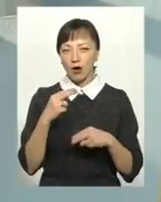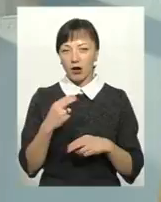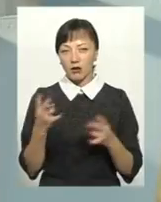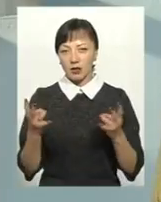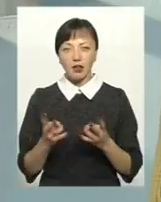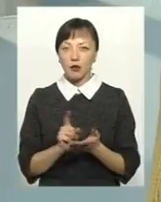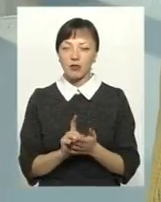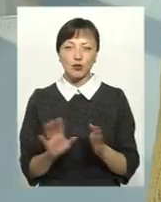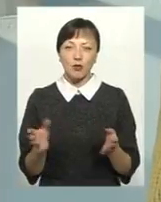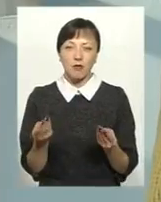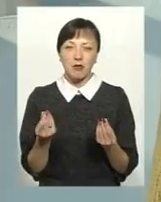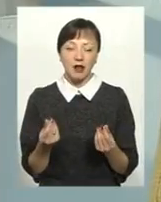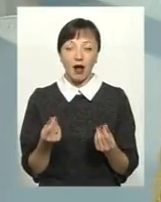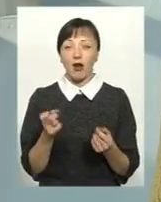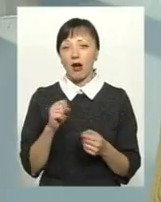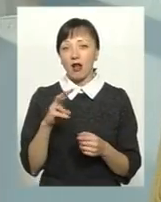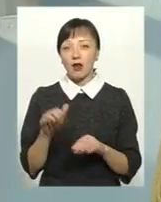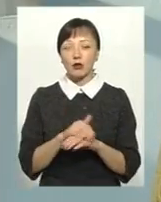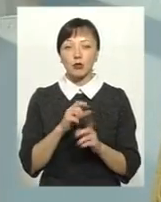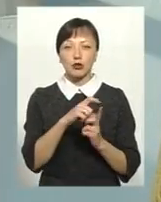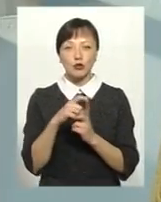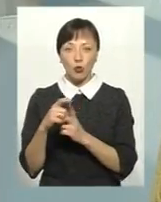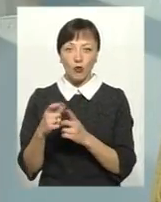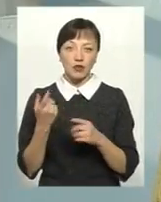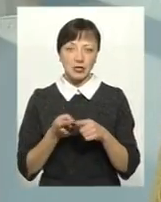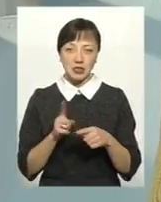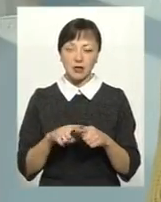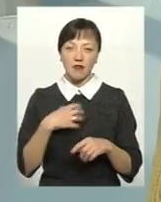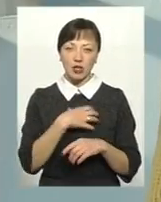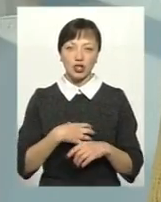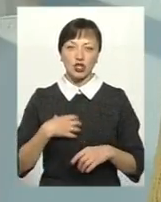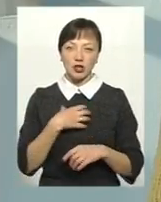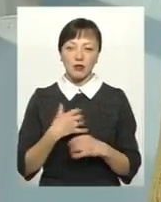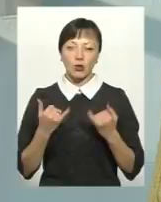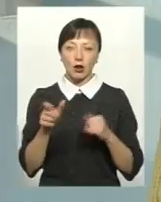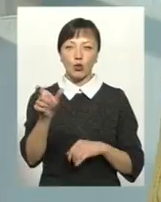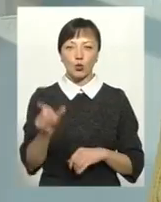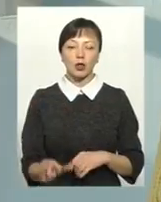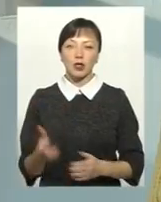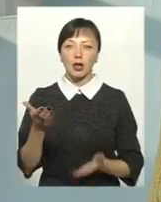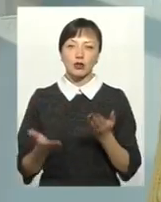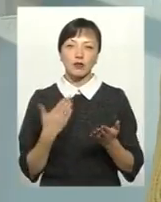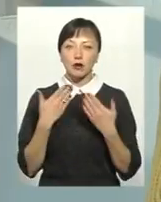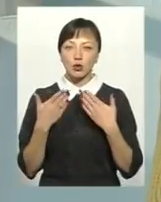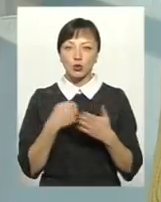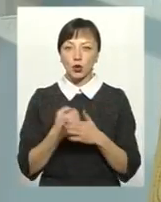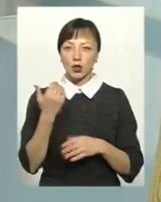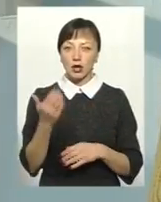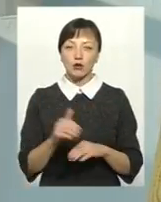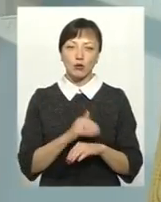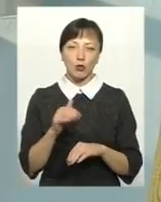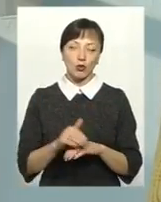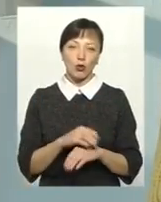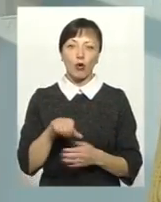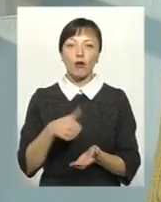не обов'язково матеріально, але добре слово, знаєте, це дуже важливо для людини, якщо ти відносишся до неї з